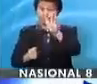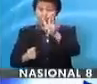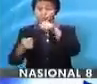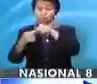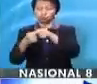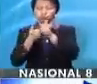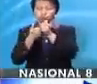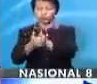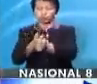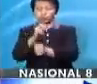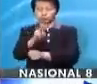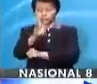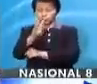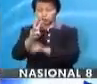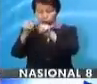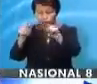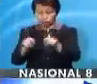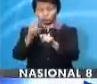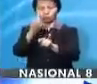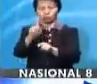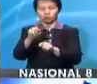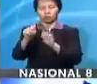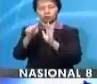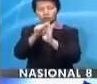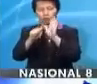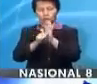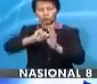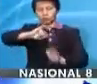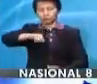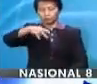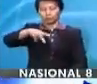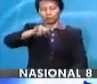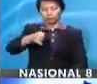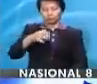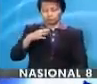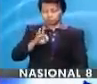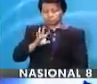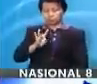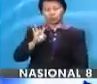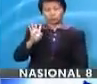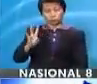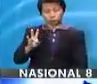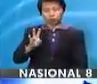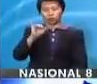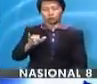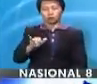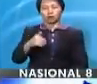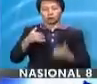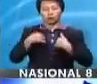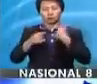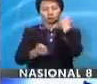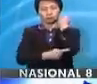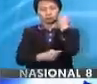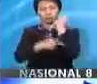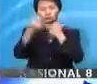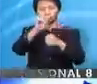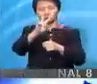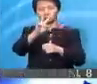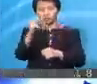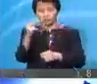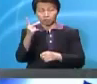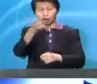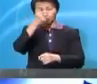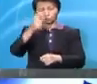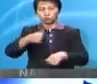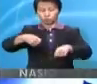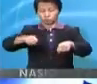pertuduhan mengikut Seksyen 26(1) Akta Pengangkutan Jalan 1987 yang memperuntukkan hukuman denda RM2,000